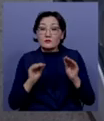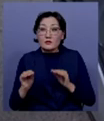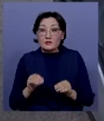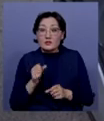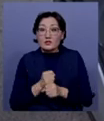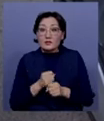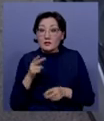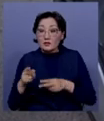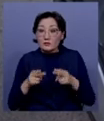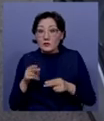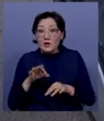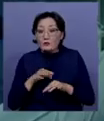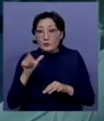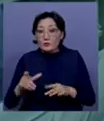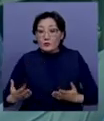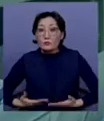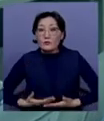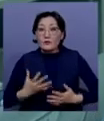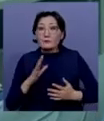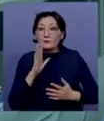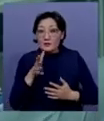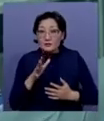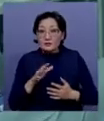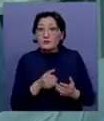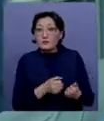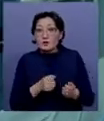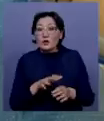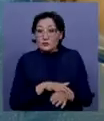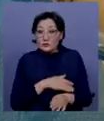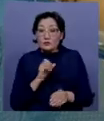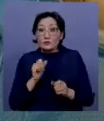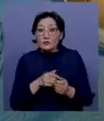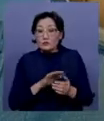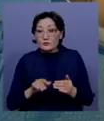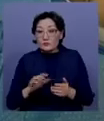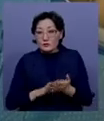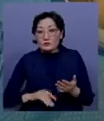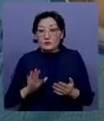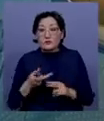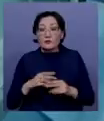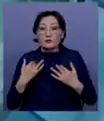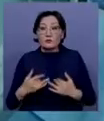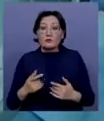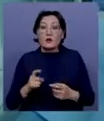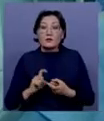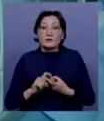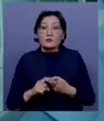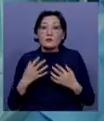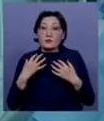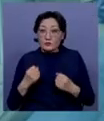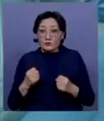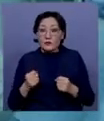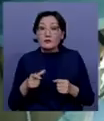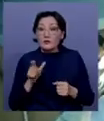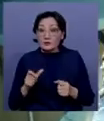жасалған операциядан кейін науқастың өмірін 5 жылға дейін ұзартуға болады дейді мамандар. Кей жандардың организміне қарай құлан таза айығып кететіндер